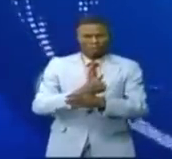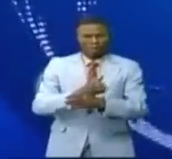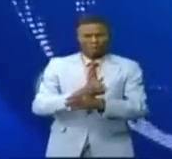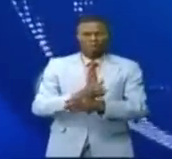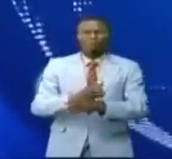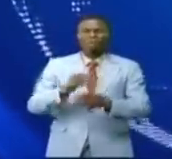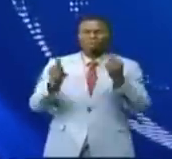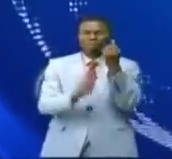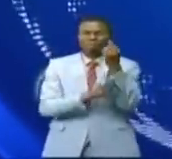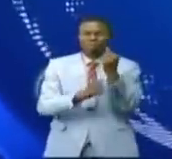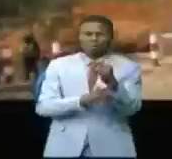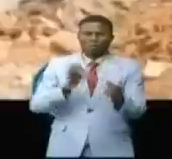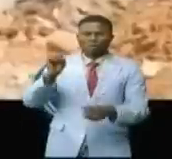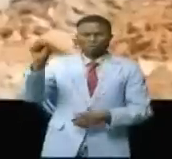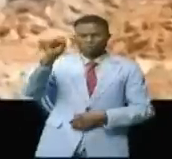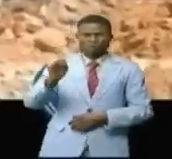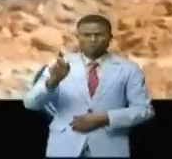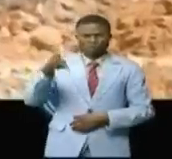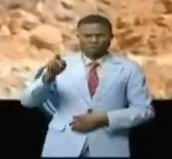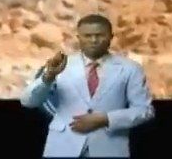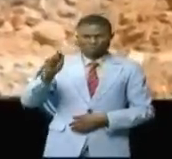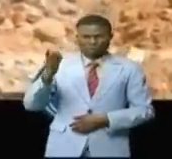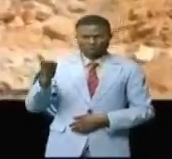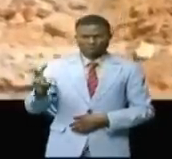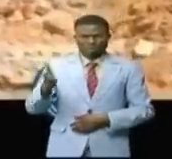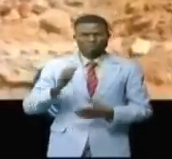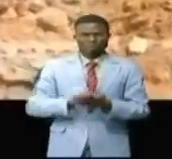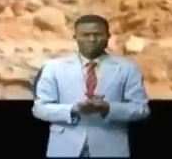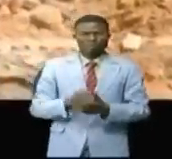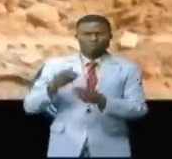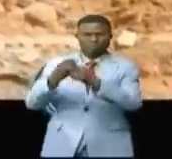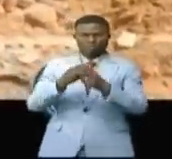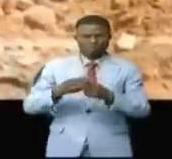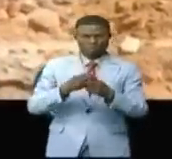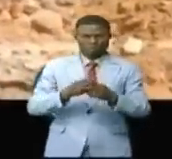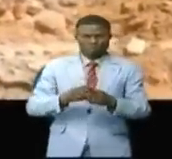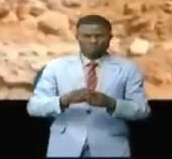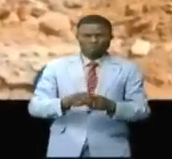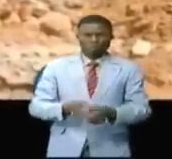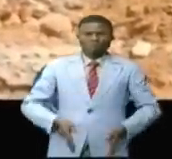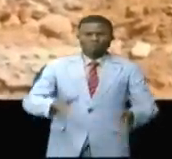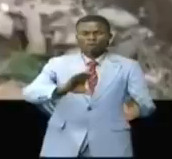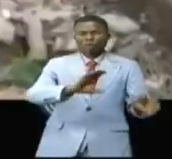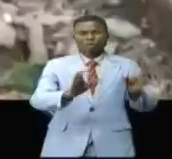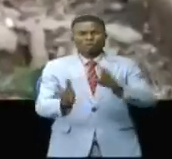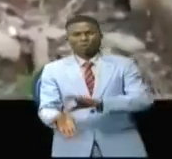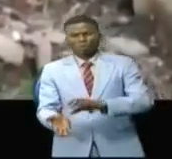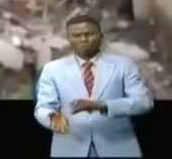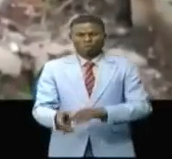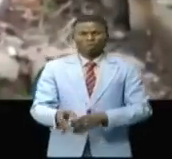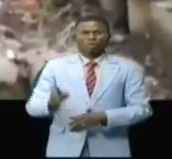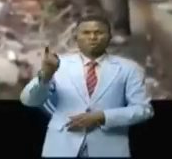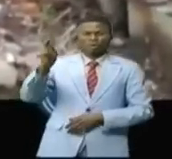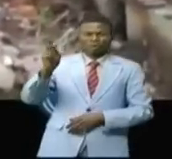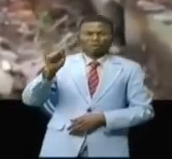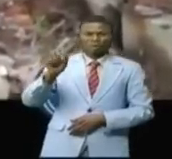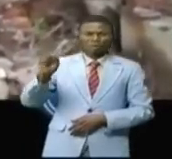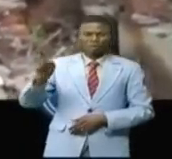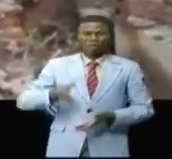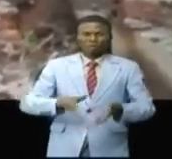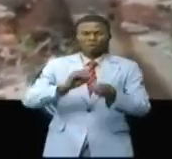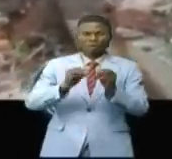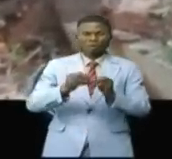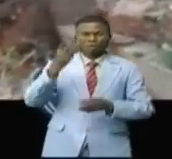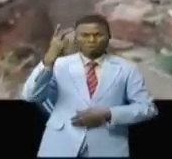au hershey les travaux de sécurisation des l'effondrement de la chaussée au niveau des cagoules ou sur la rn des